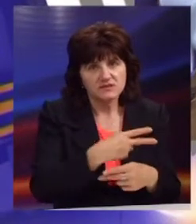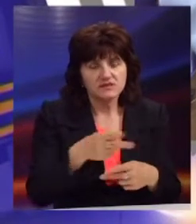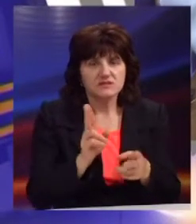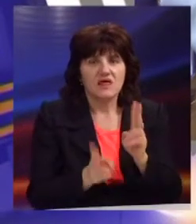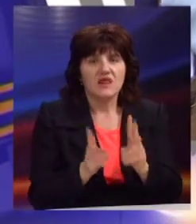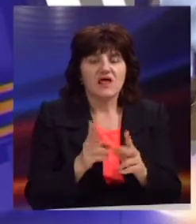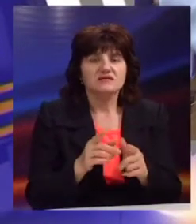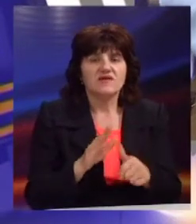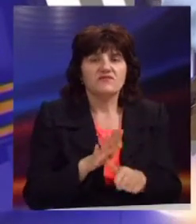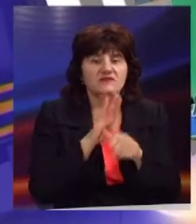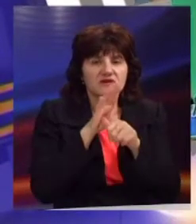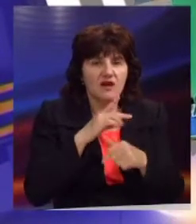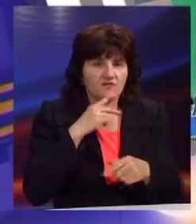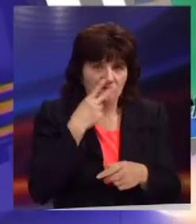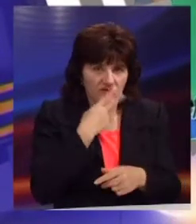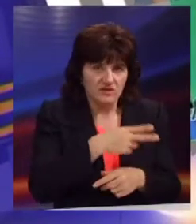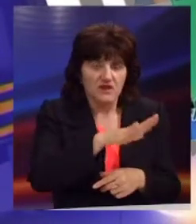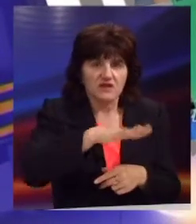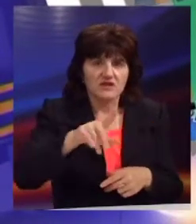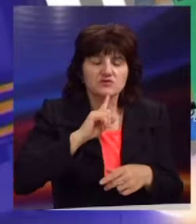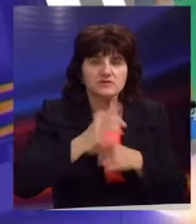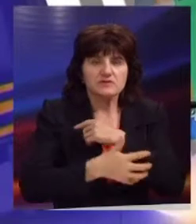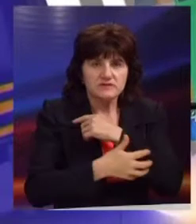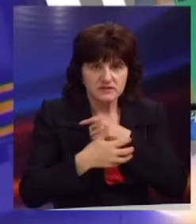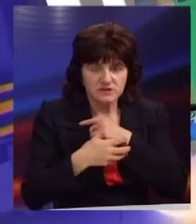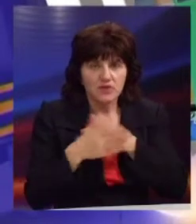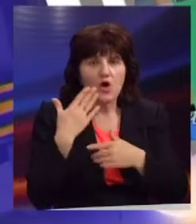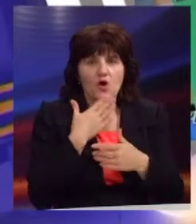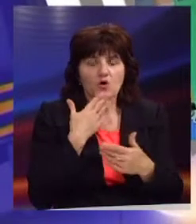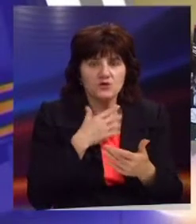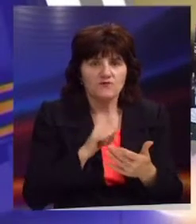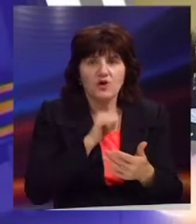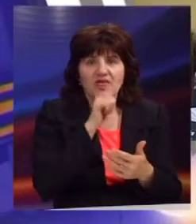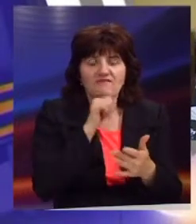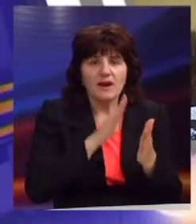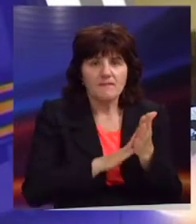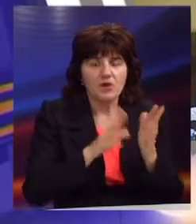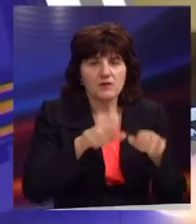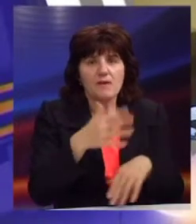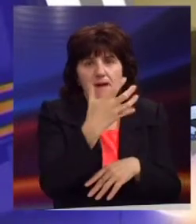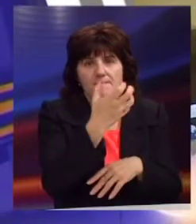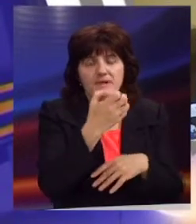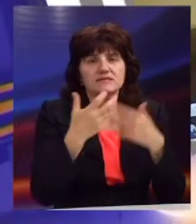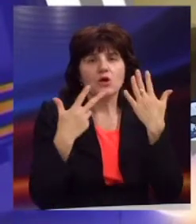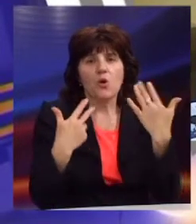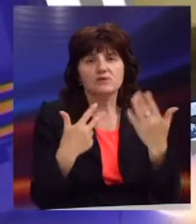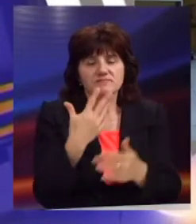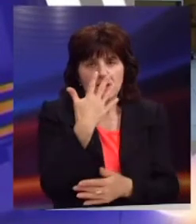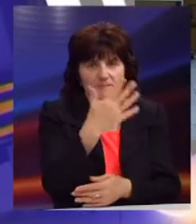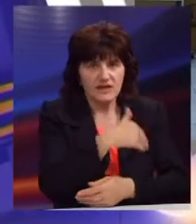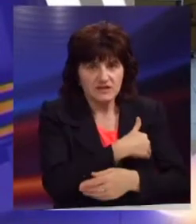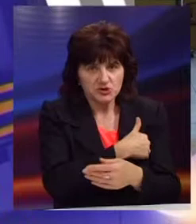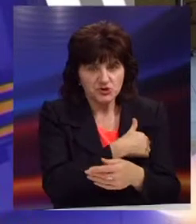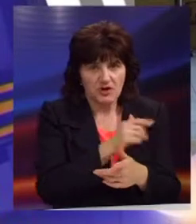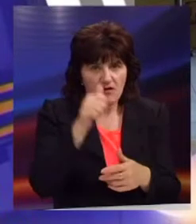odeljenskim starešinama koji najbolje poznaju probleme učenika. Osnovnu školu Ivan Milutinović pohađa 585 đaka od 1. do